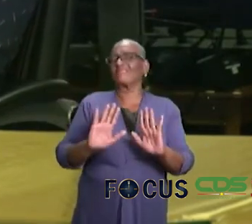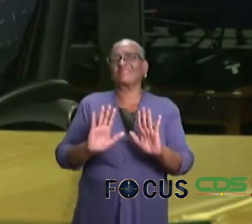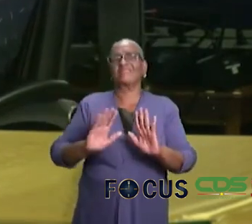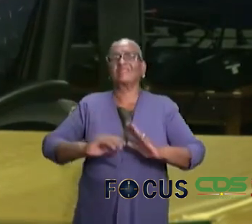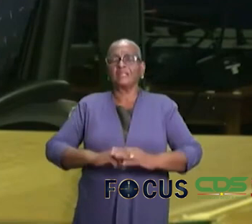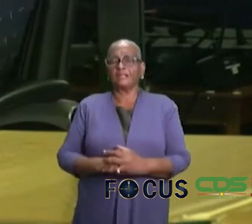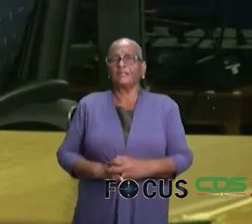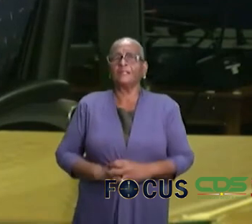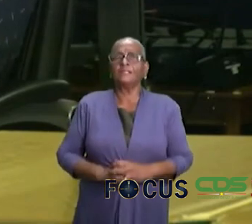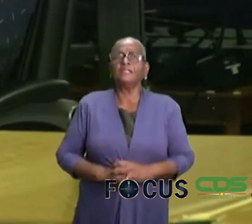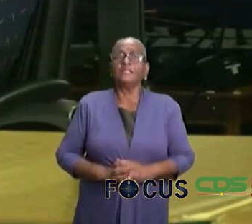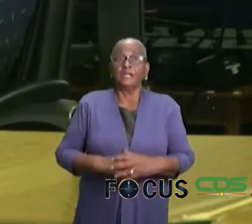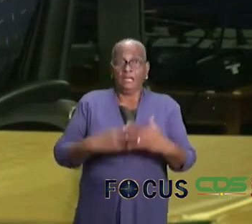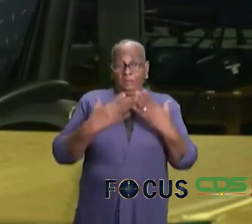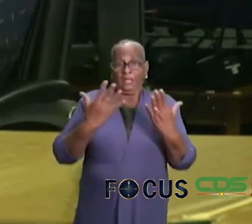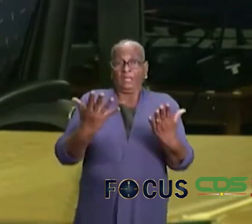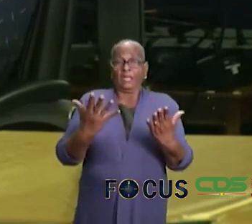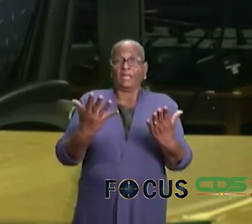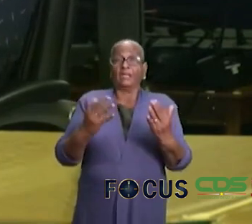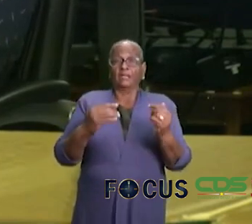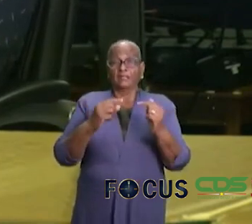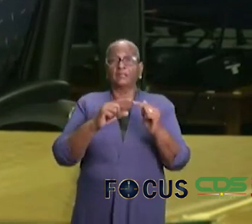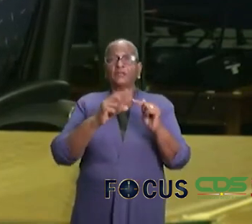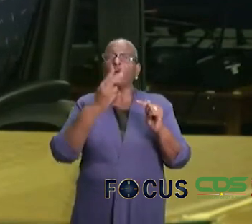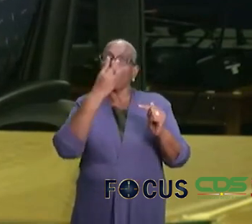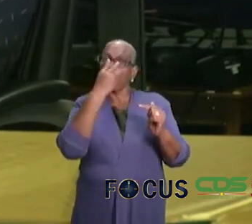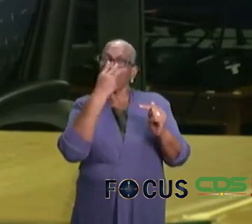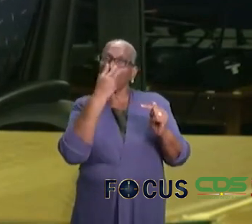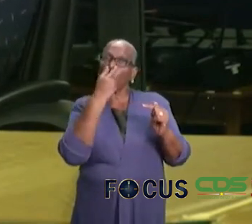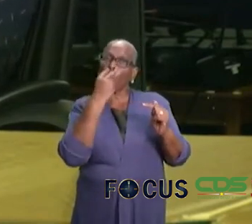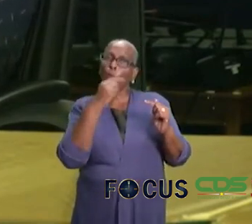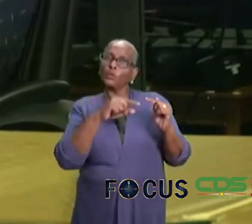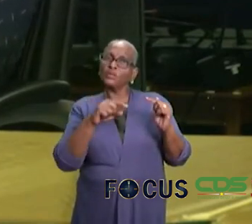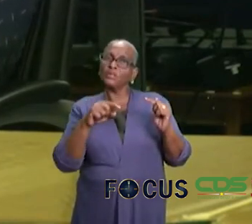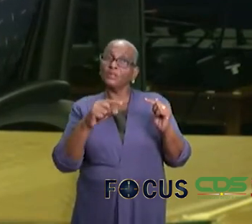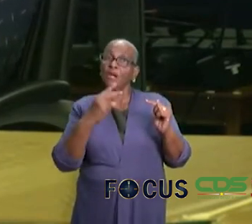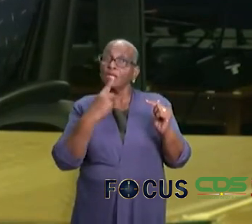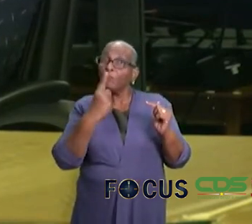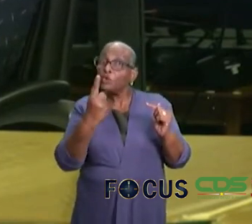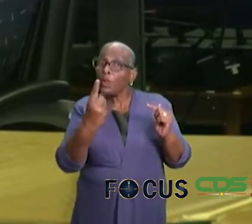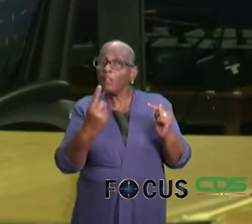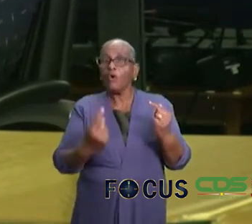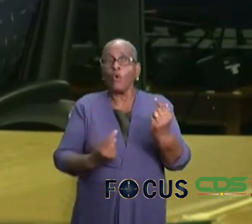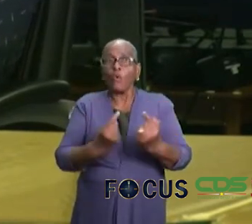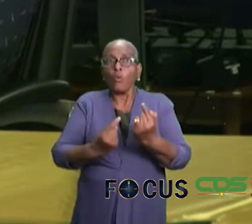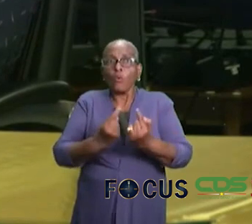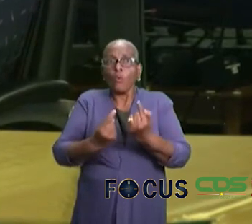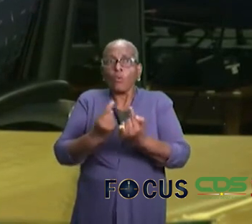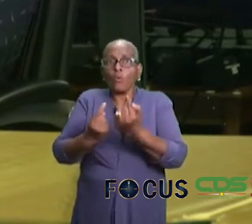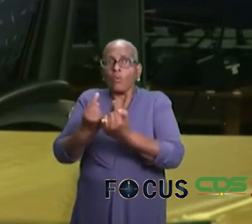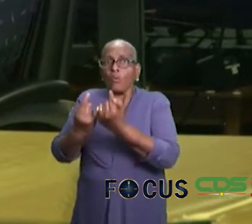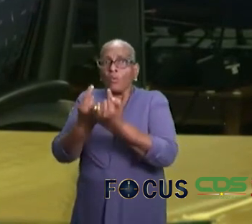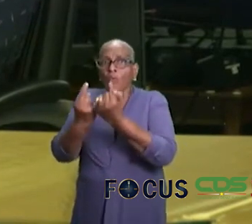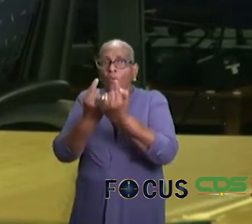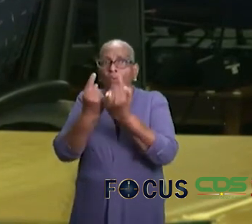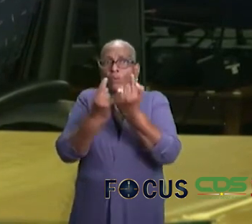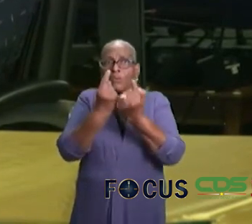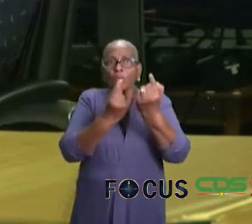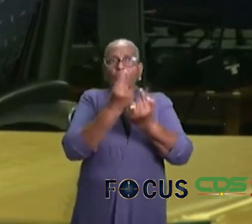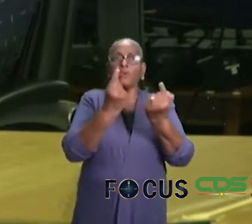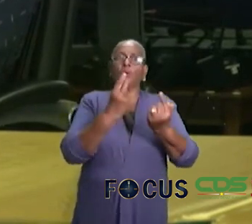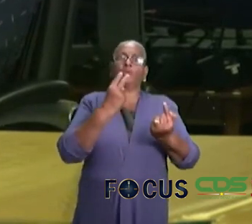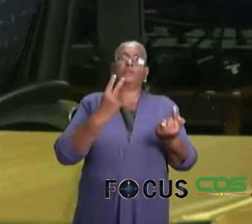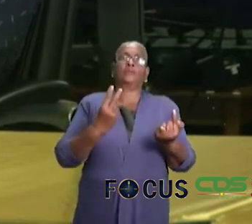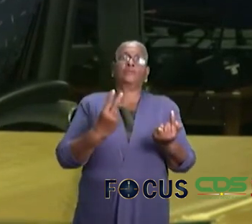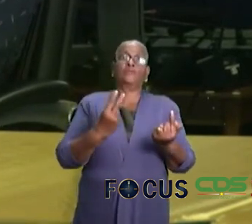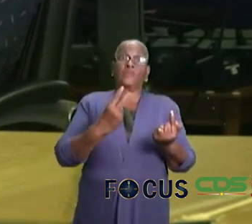Dit is, voor als we kijken onderin, kijken we aan de rood. Rood geeft aan groei ten opzichte van de vorige week. En als we